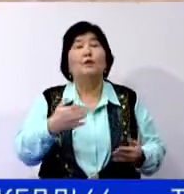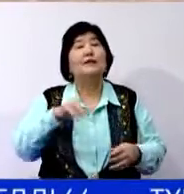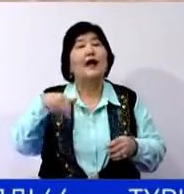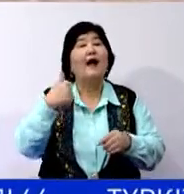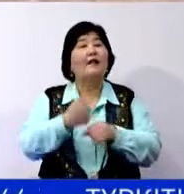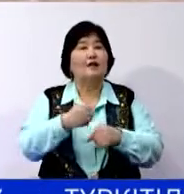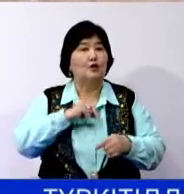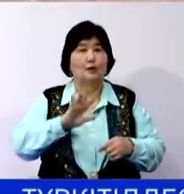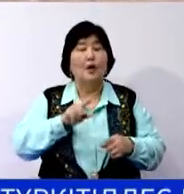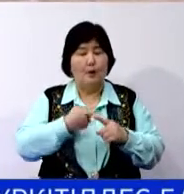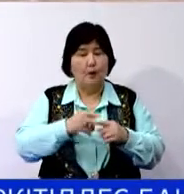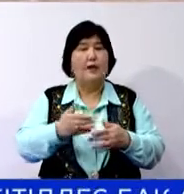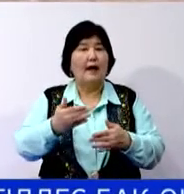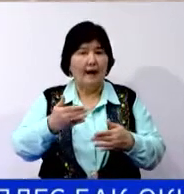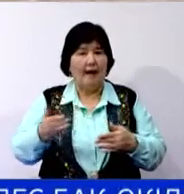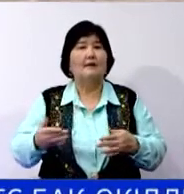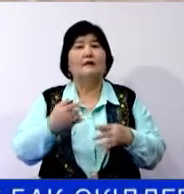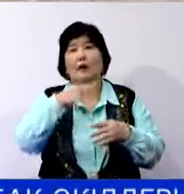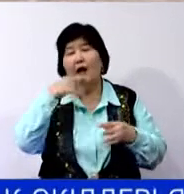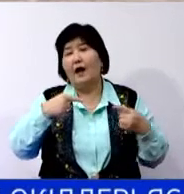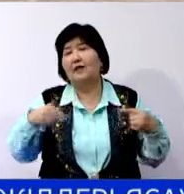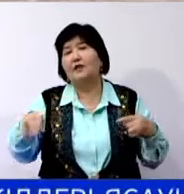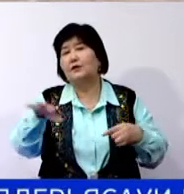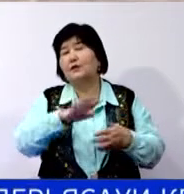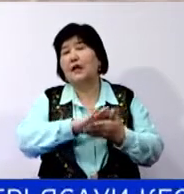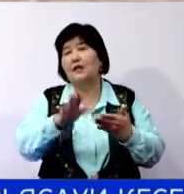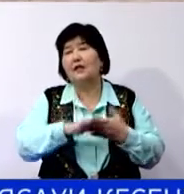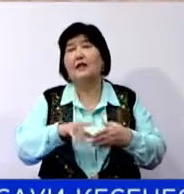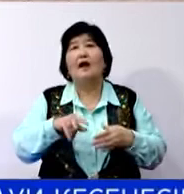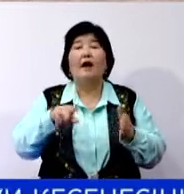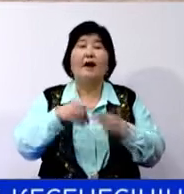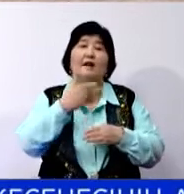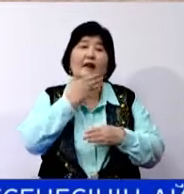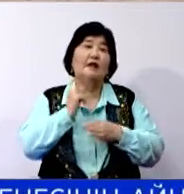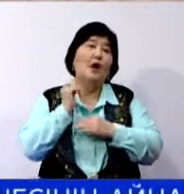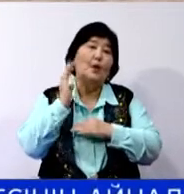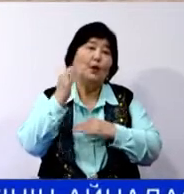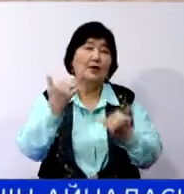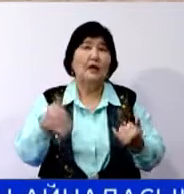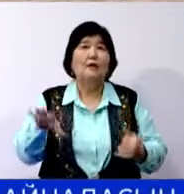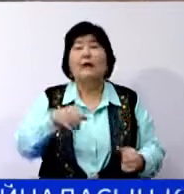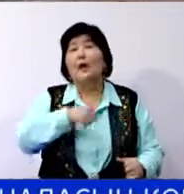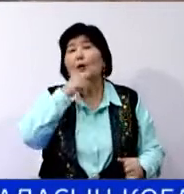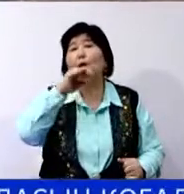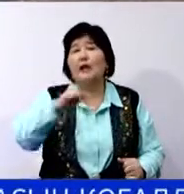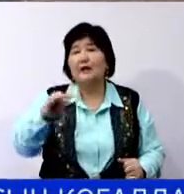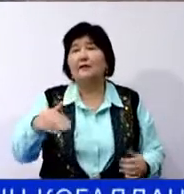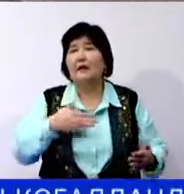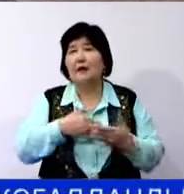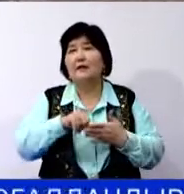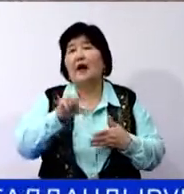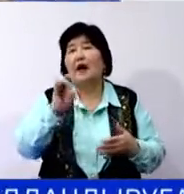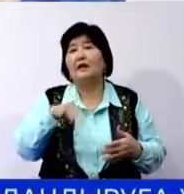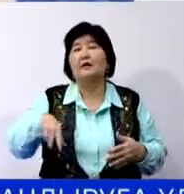жұмыс емес, осыған дейін де қаншама жерлерді таза ұстап, қаланың көркейтіп жатыр. Үлкен күші түгел атсалысқан игі шарада аралдың